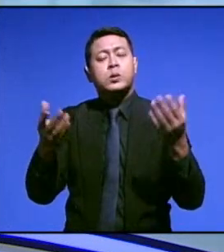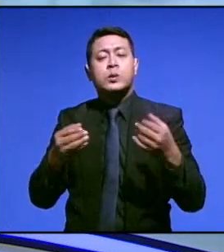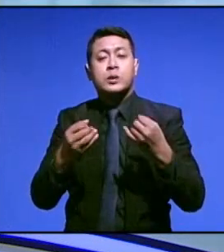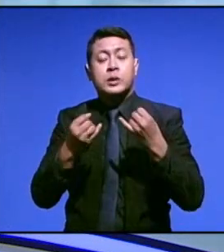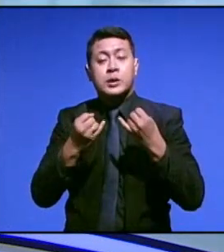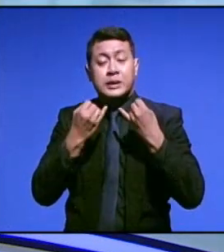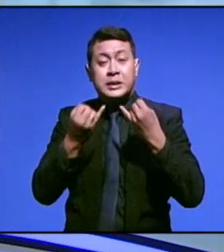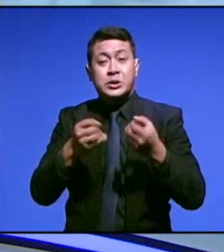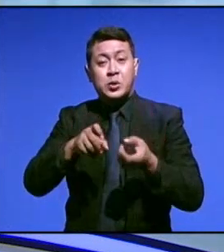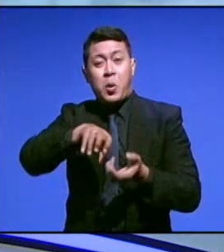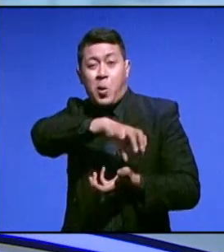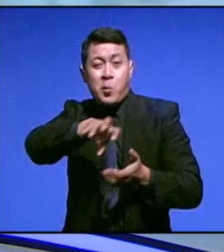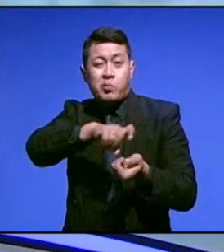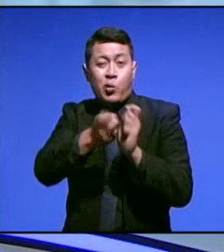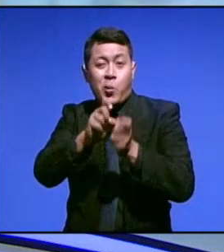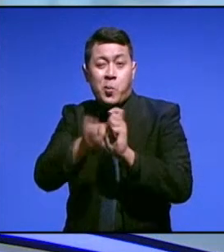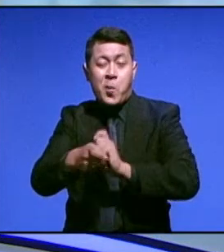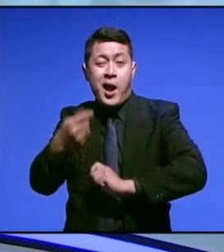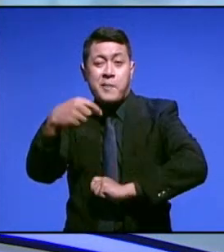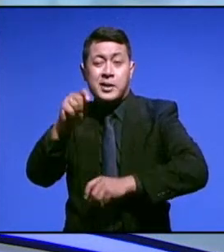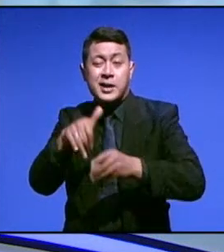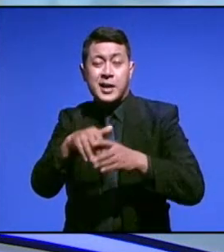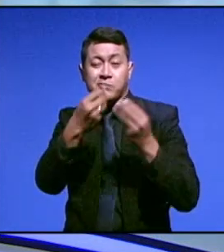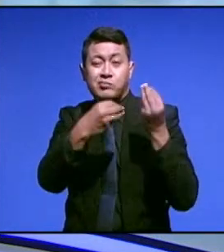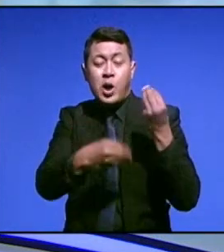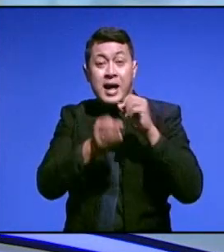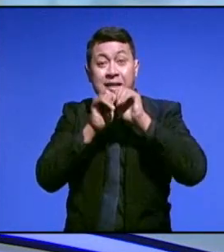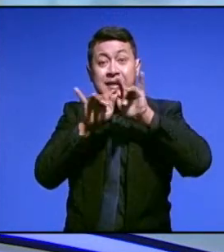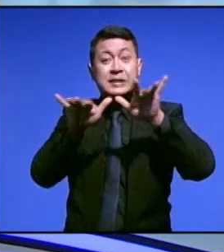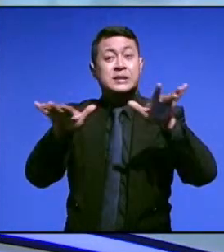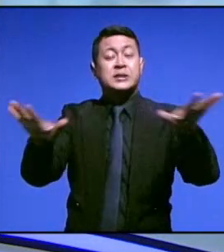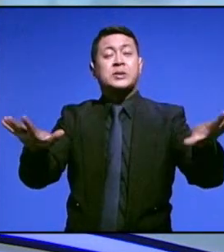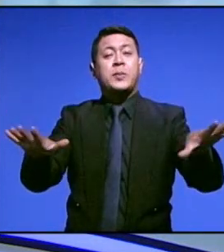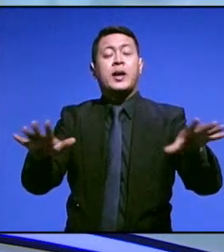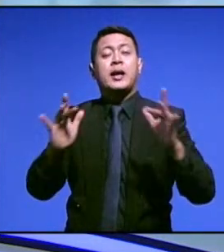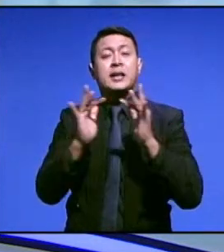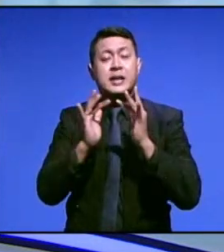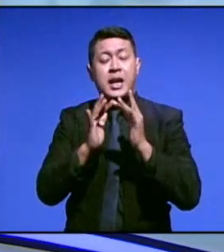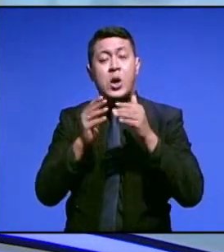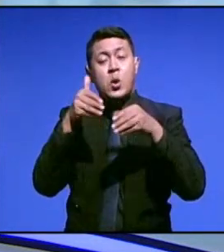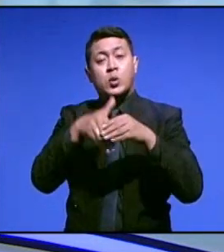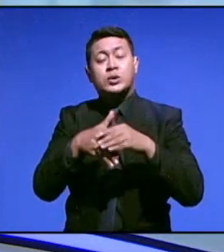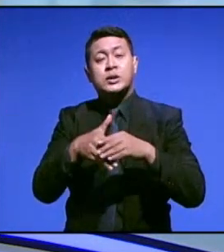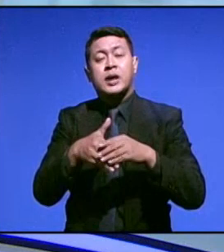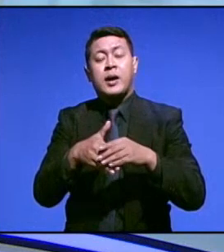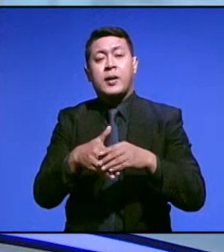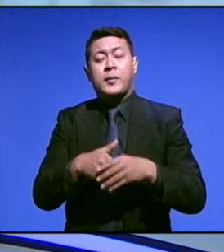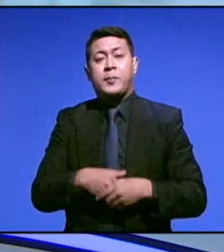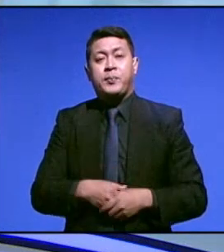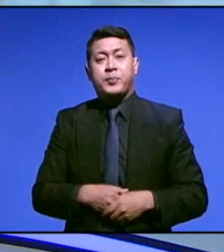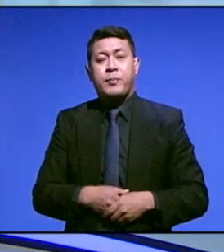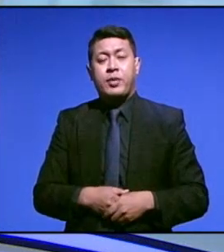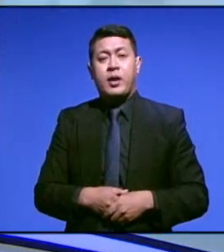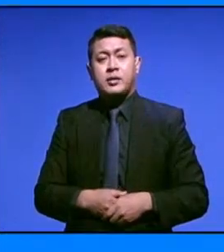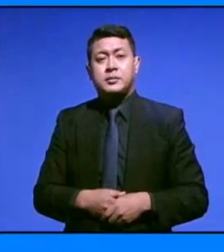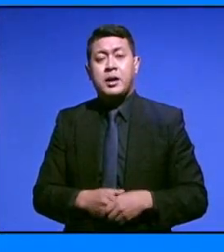yang memprediksi perombakan susunan menteri dalam Kabinet ini tersebar ke berbagai media sosial termasuk pesan berantai